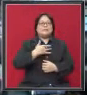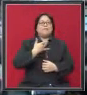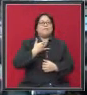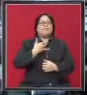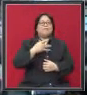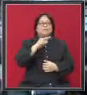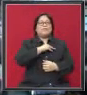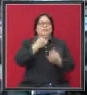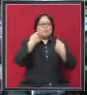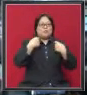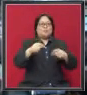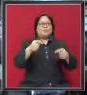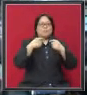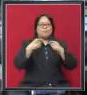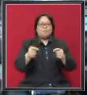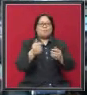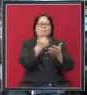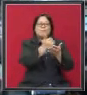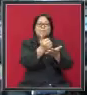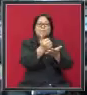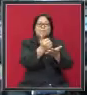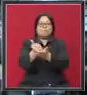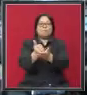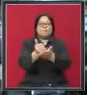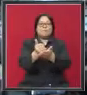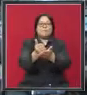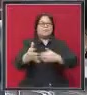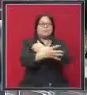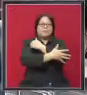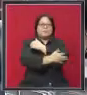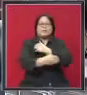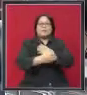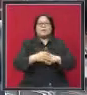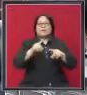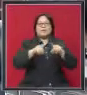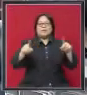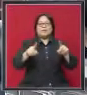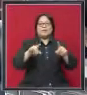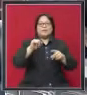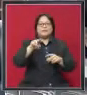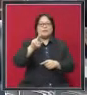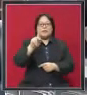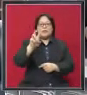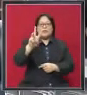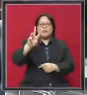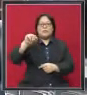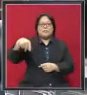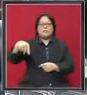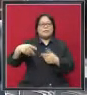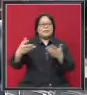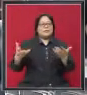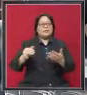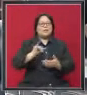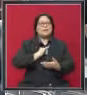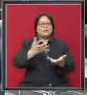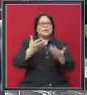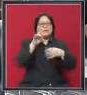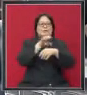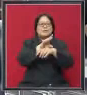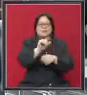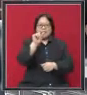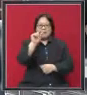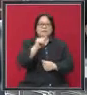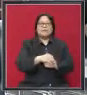terasalah bahawa Menteri cuba sedaya upaya untuk tolong orang-orang yang miskin. Tapi tentang isu KWSP ini, saya nak